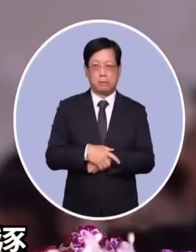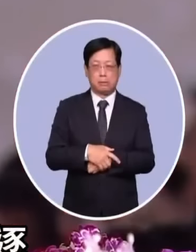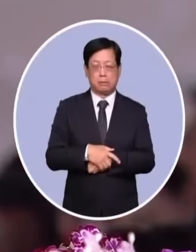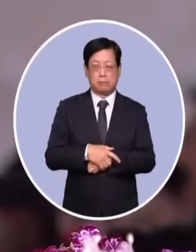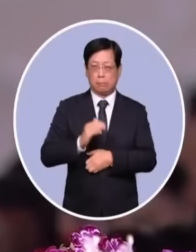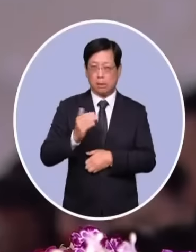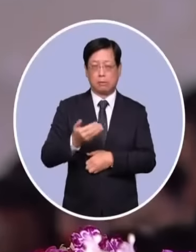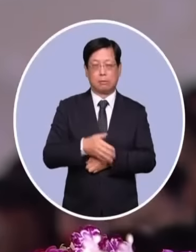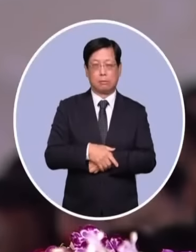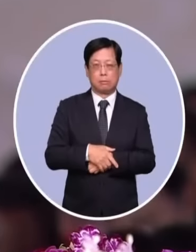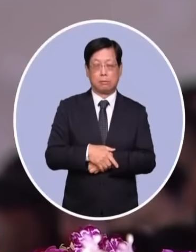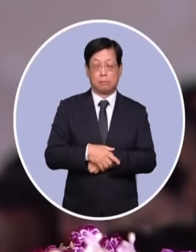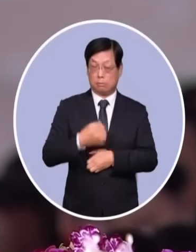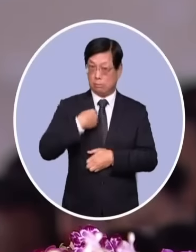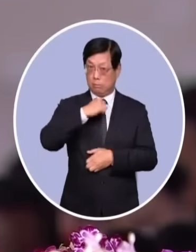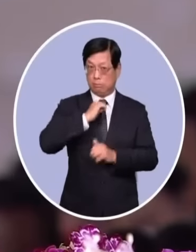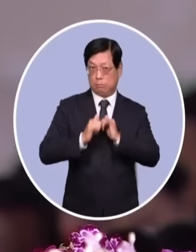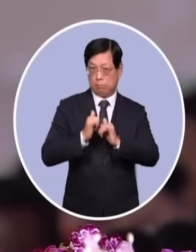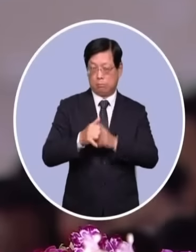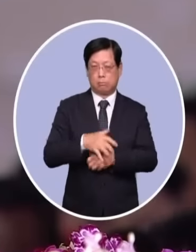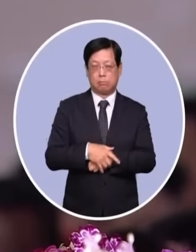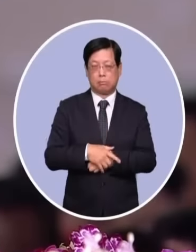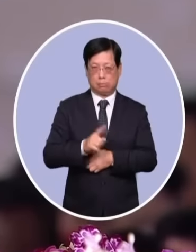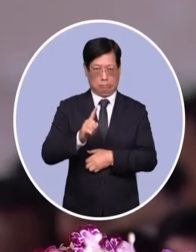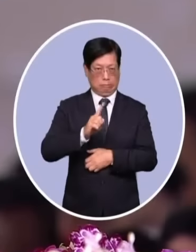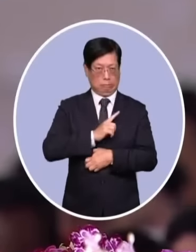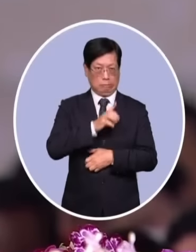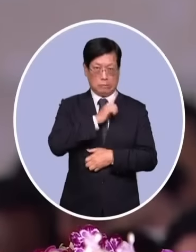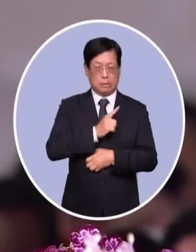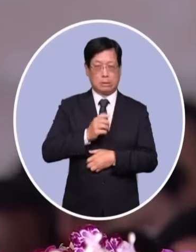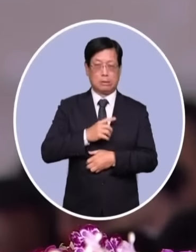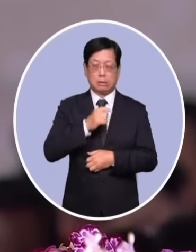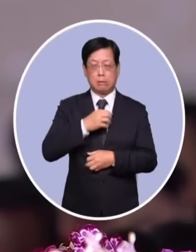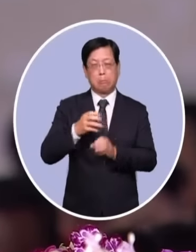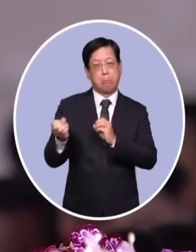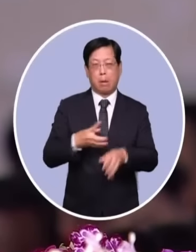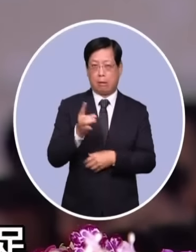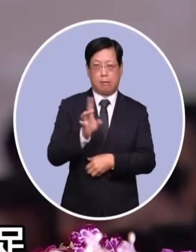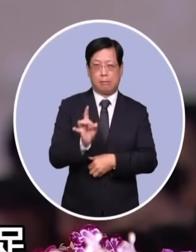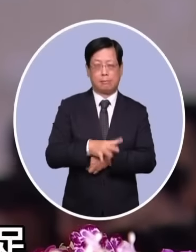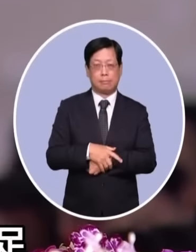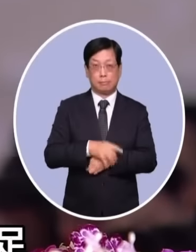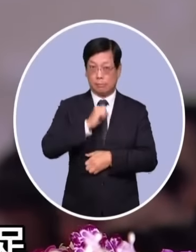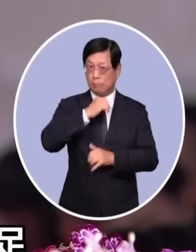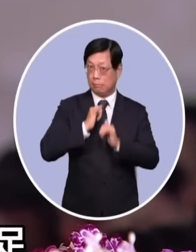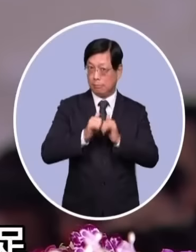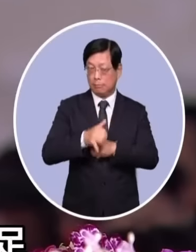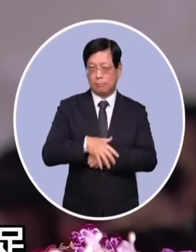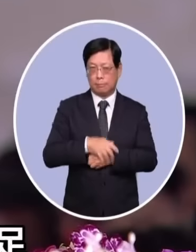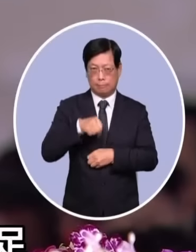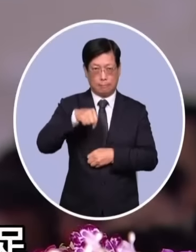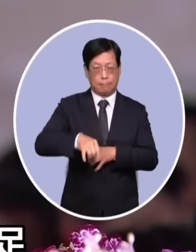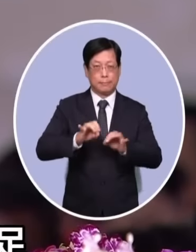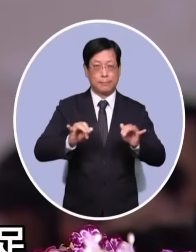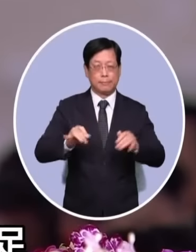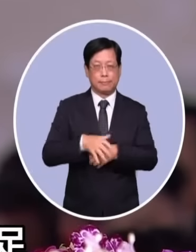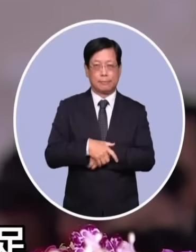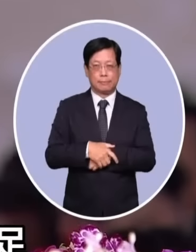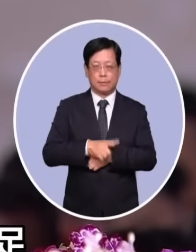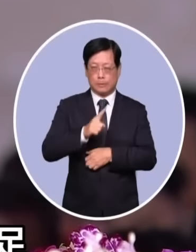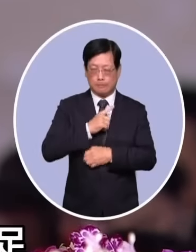但是台湾人民从未自我放逐，台湾人民在这块土地上